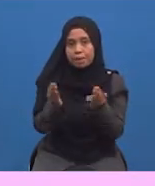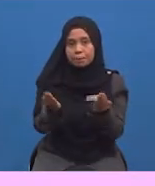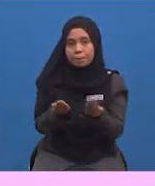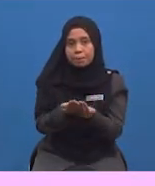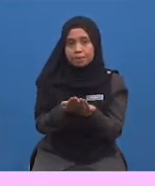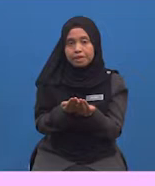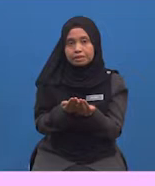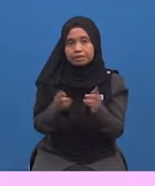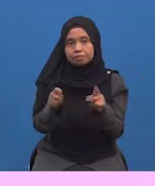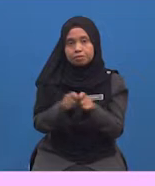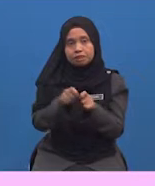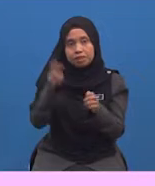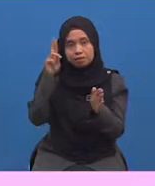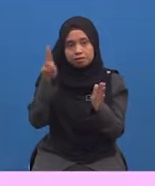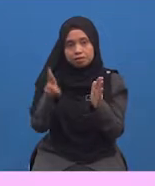seperti rajah di paparan.